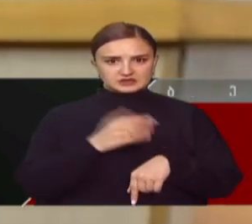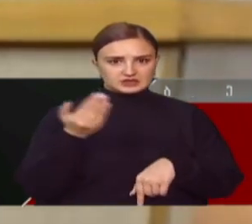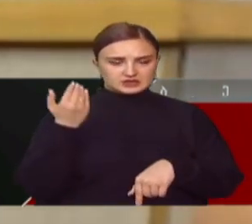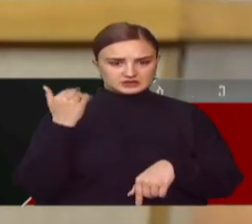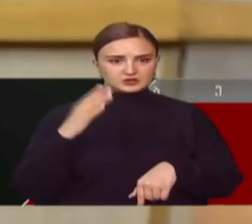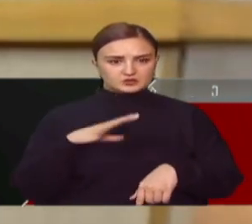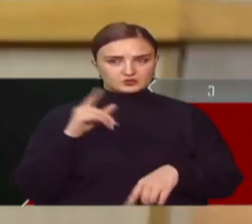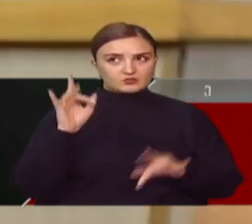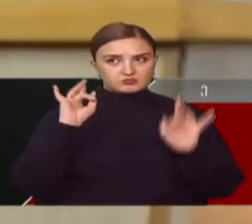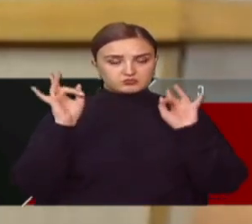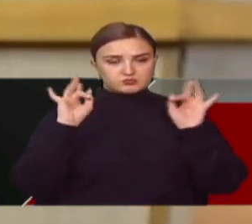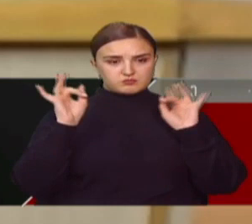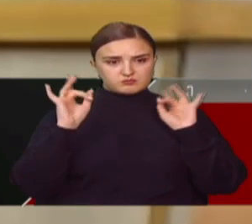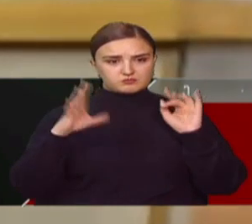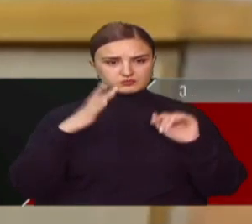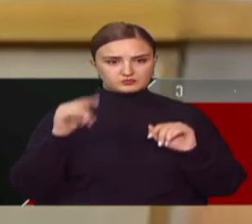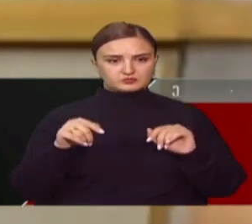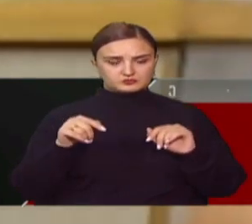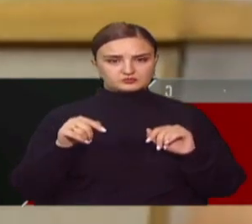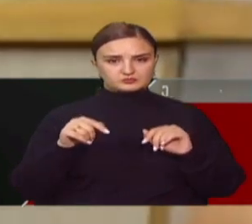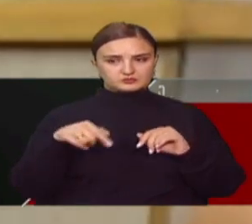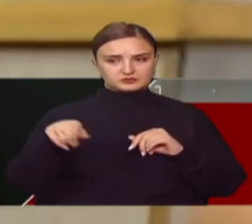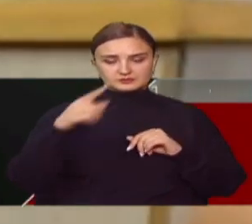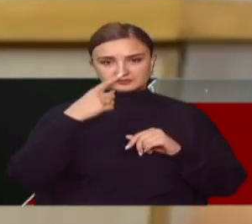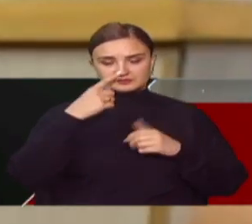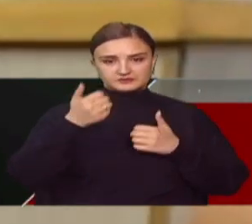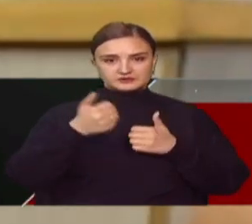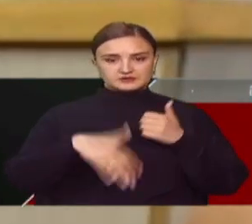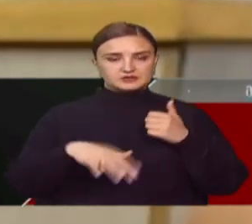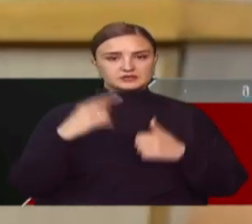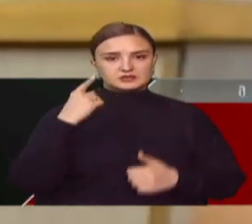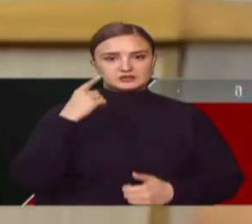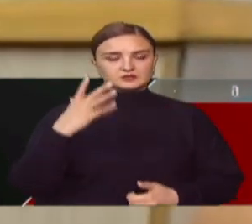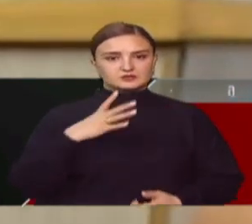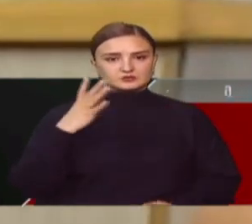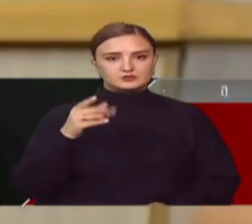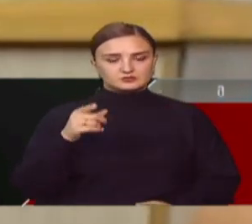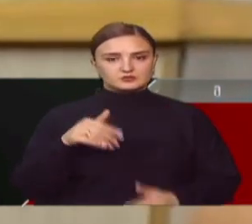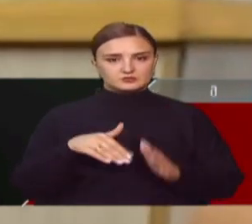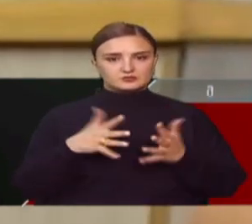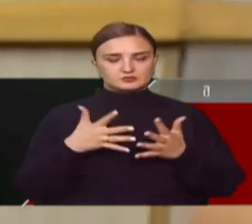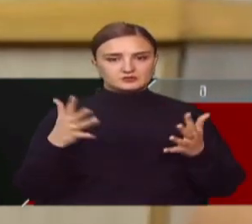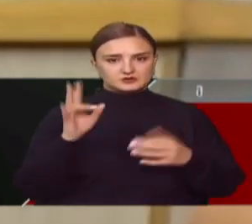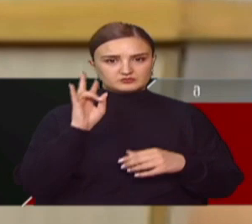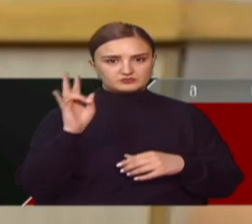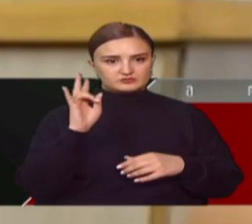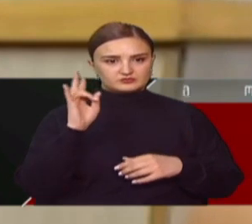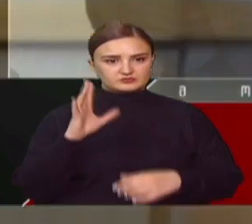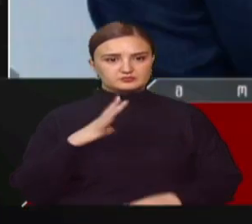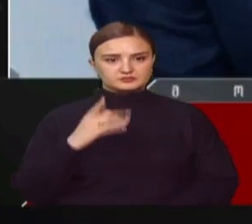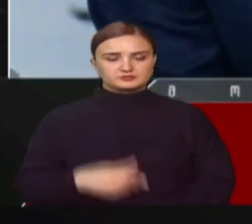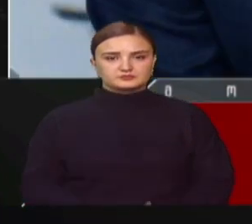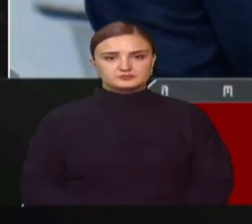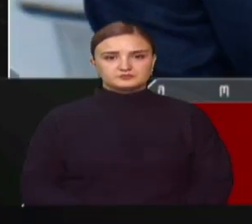იყო განგაშის ხმები და ახლოში ცენტრშიც იყო ისმოდა ჩვენგან განსხვავებით უფრო მეტად ვიდრე აქ.